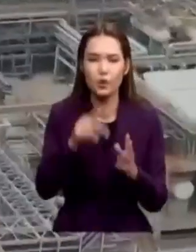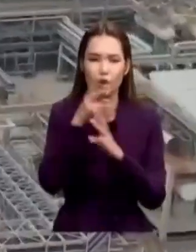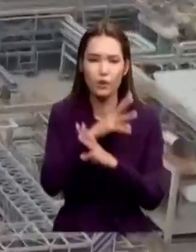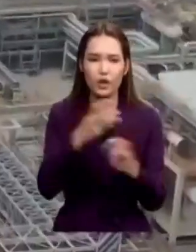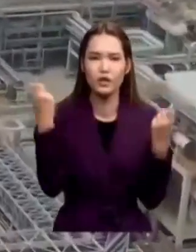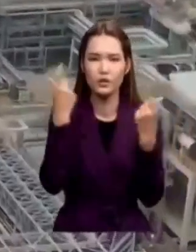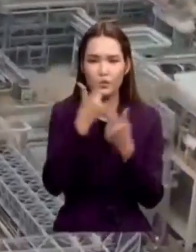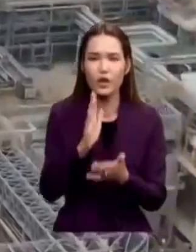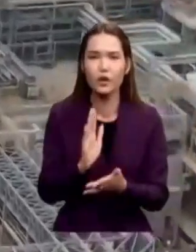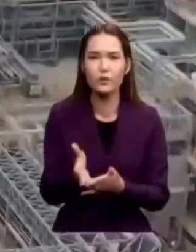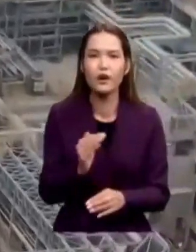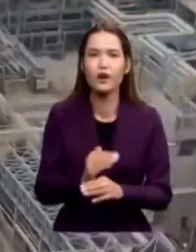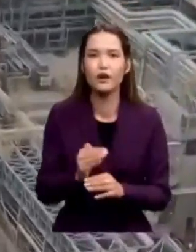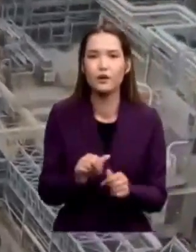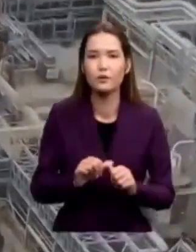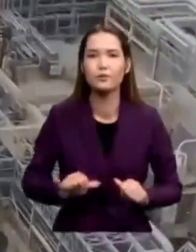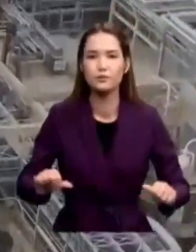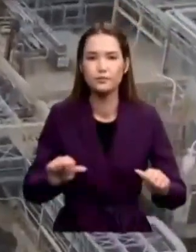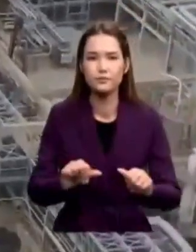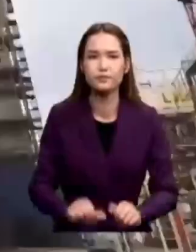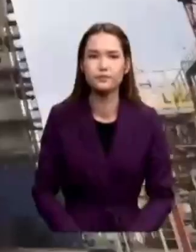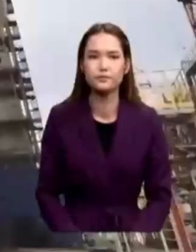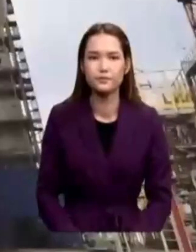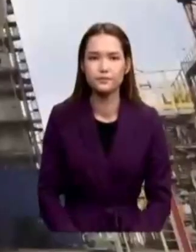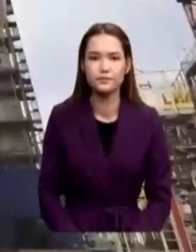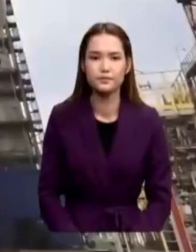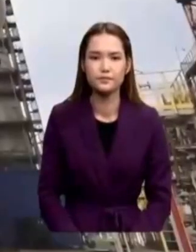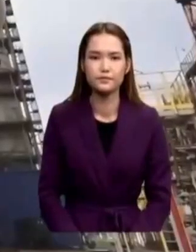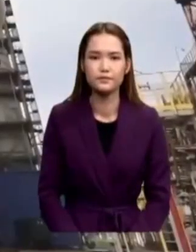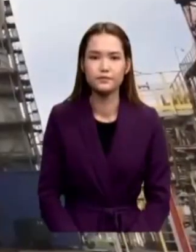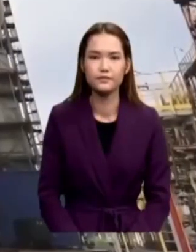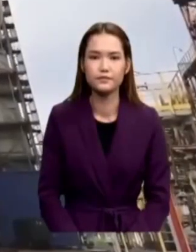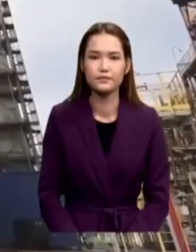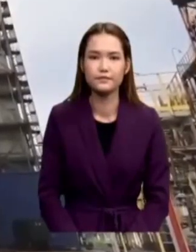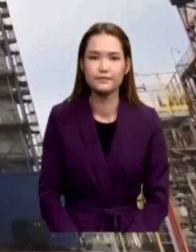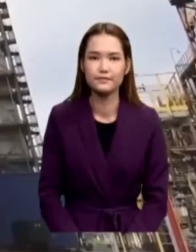выясняет специальная комиссия. Фариза Болотбек, Виктор Джигирис, Атамекен Бизнес.